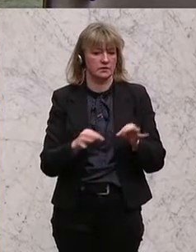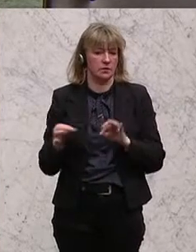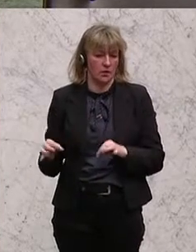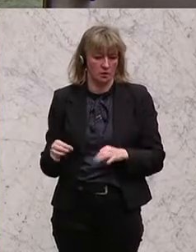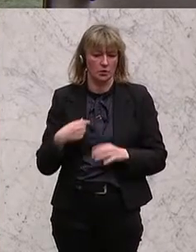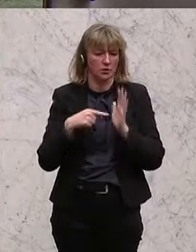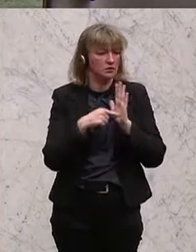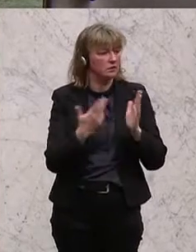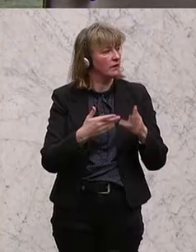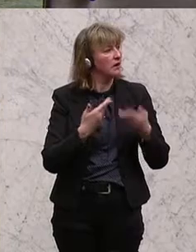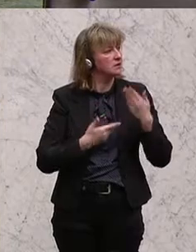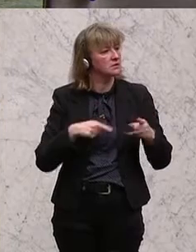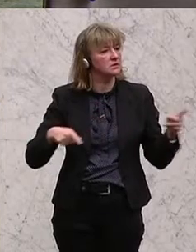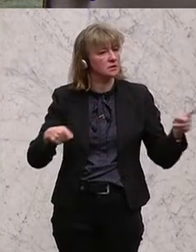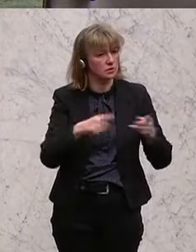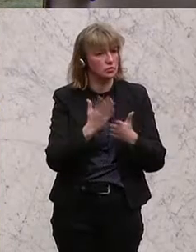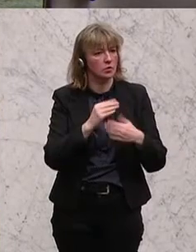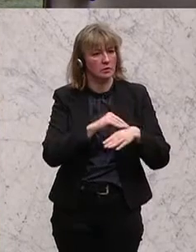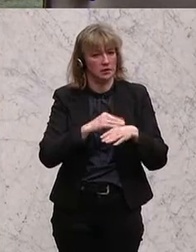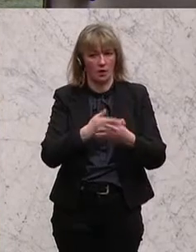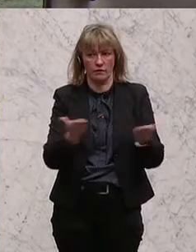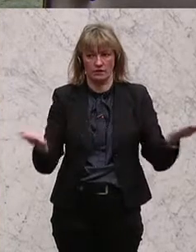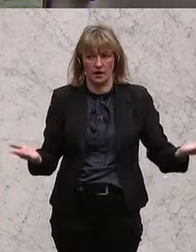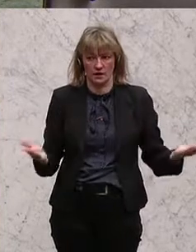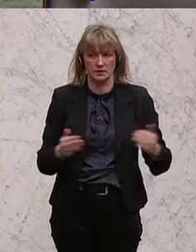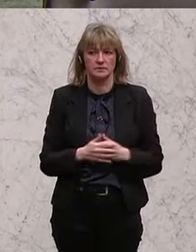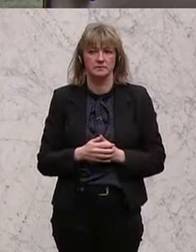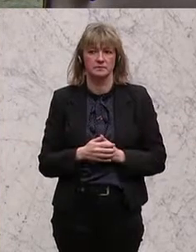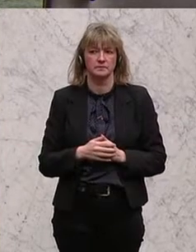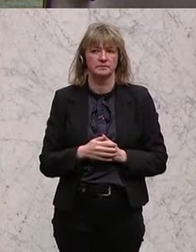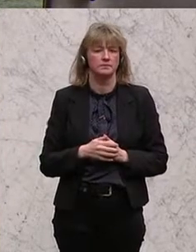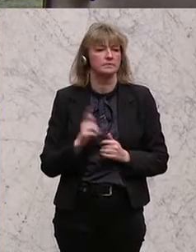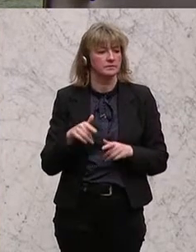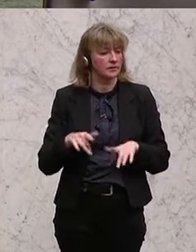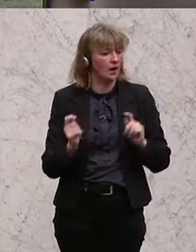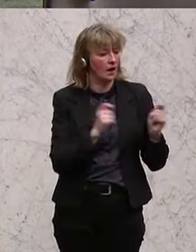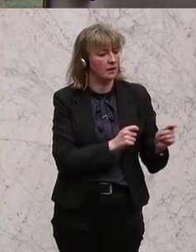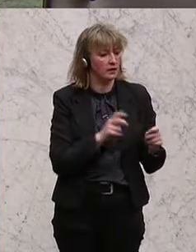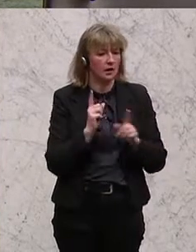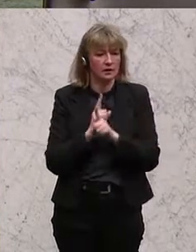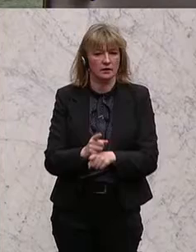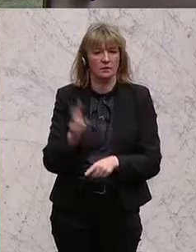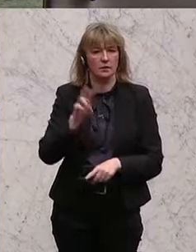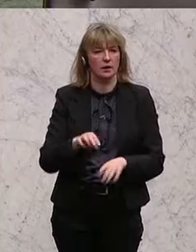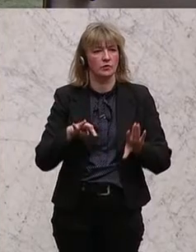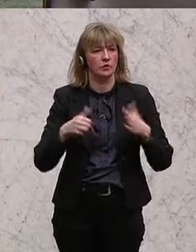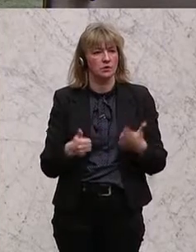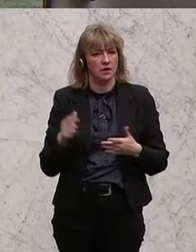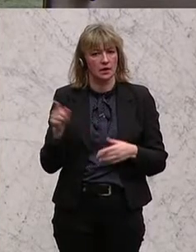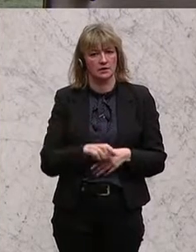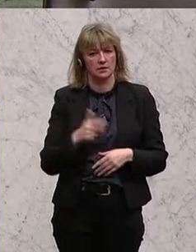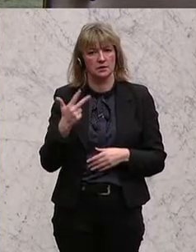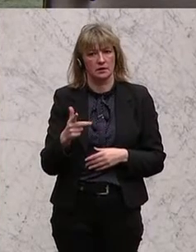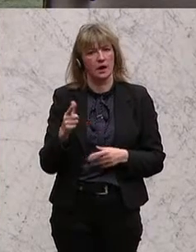Geschäftsordnung auf die im Sitzungssaal verteilte Mitteilung. Es liegt mir ein Antrag gemäß § 69